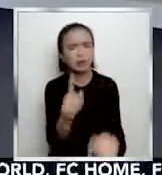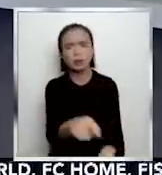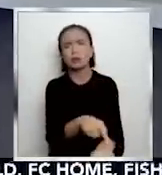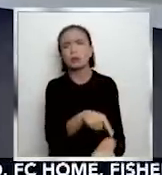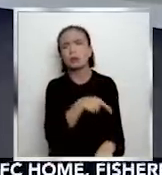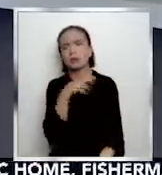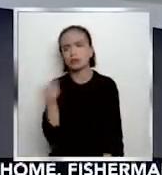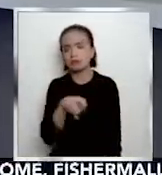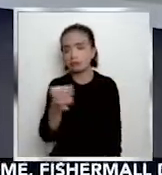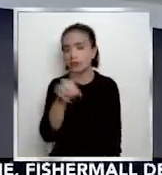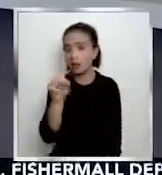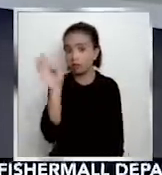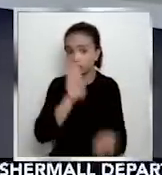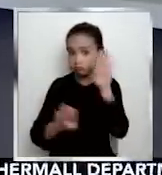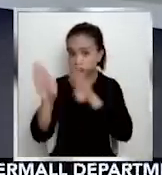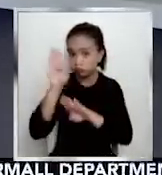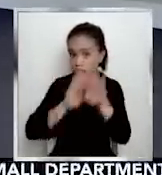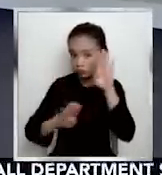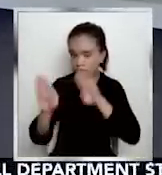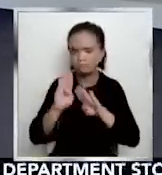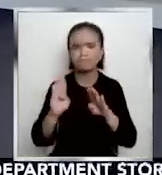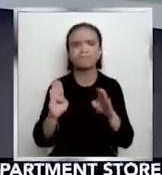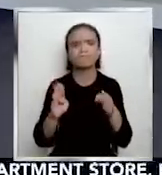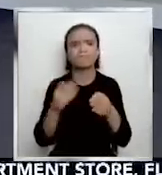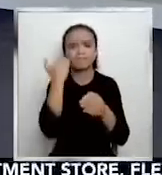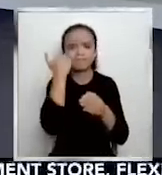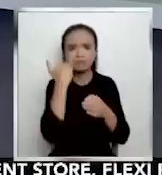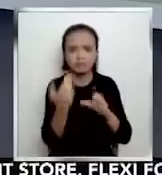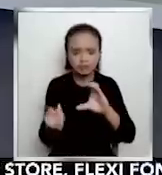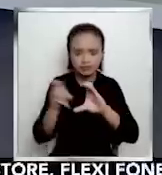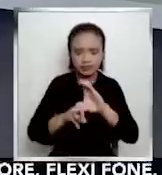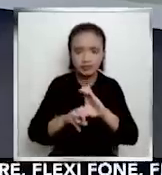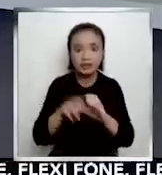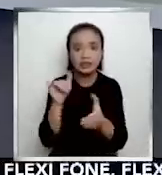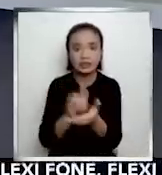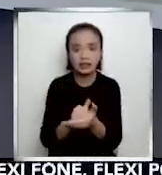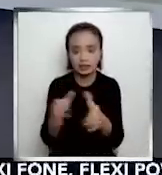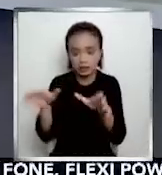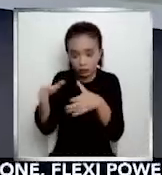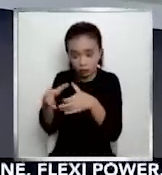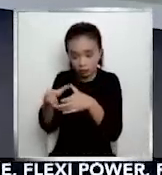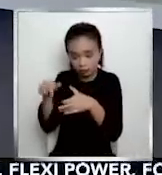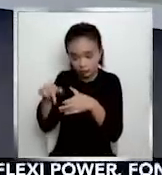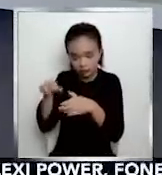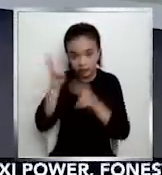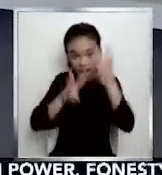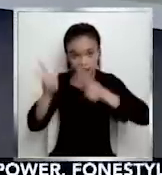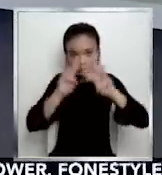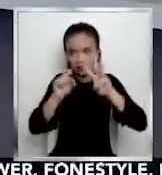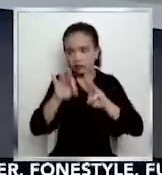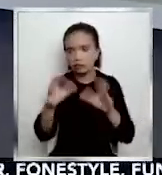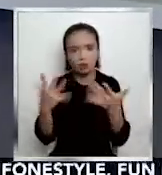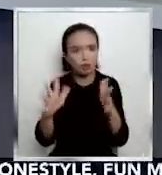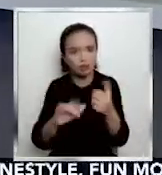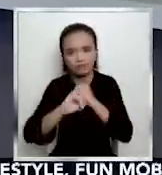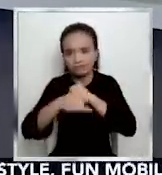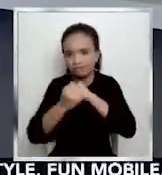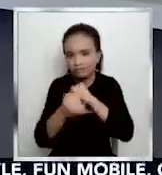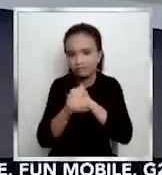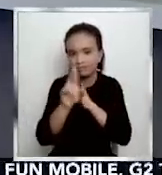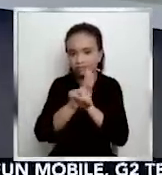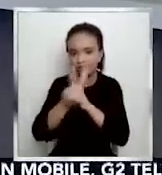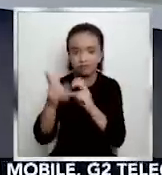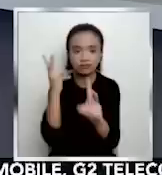problema sa kakulangan ng masasakyan. Pinangangabahan yan ng isang grupo pag nawala ang mga jeepney at UV Express at natigil